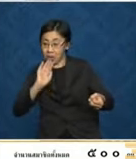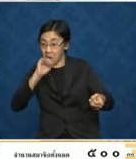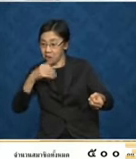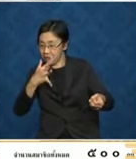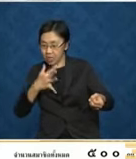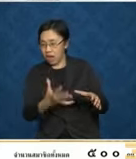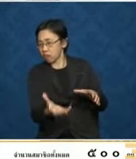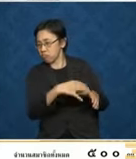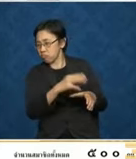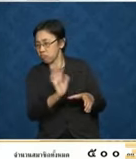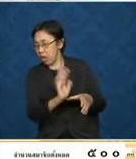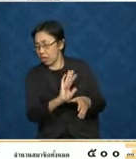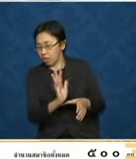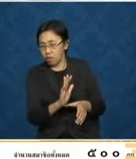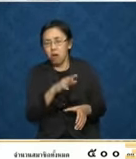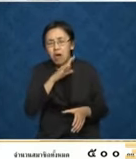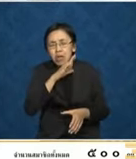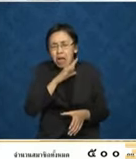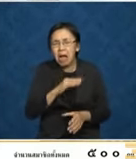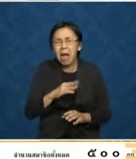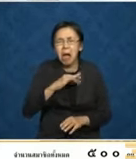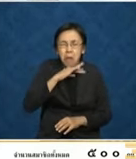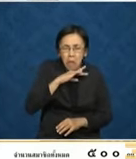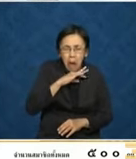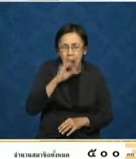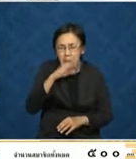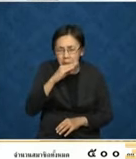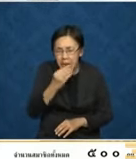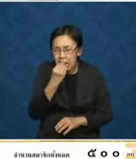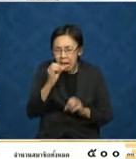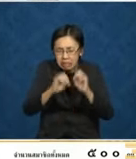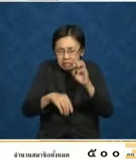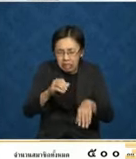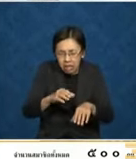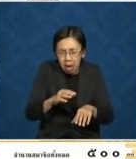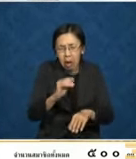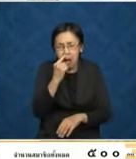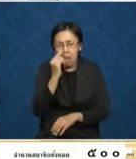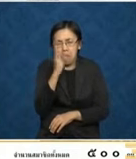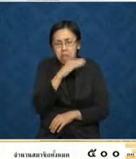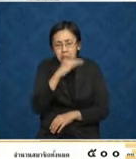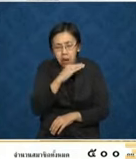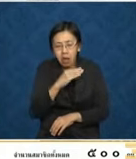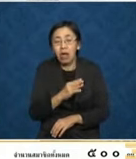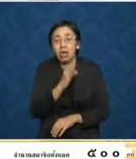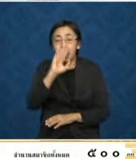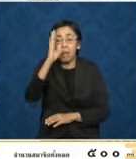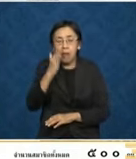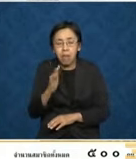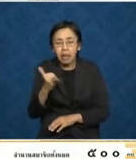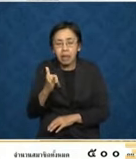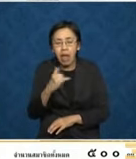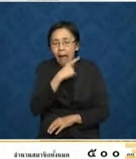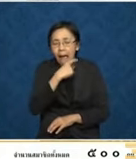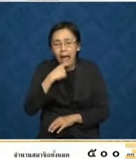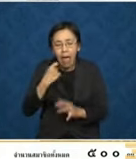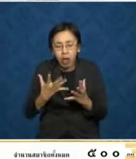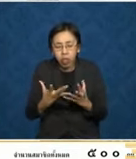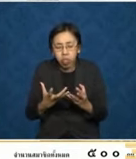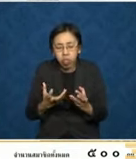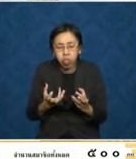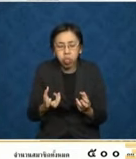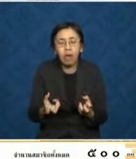ให้ขยะเนี่ยถ้าเป็นขยะเปียกก็ส่งกลิ่นเหม็นเน่านะคะถ้าเป็นขยะใบไม้มันก็ค่อยๆแห้งเฉานะคะก็ไม่สามารถกำจั